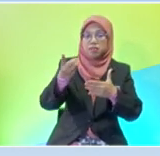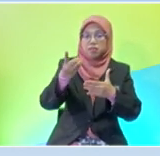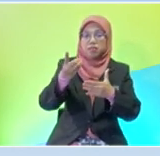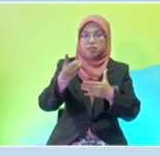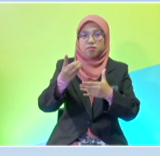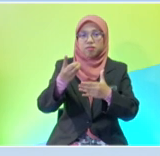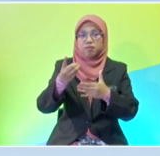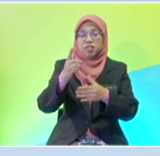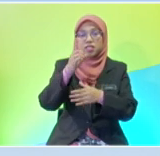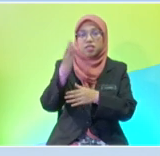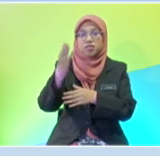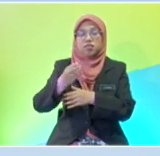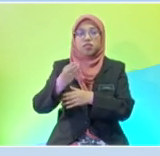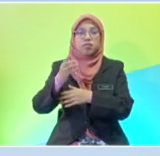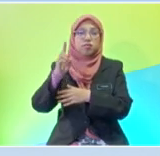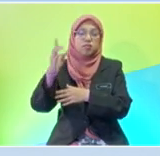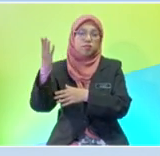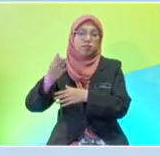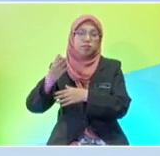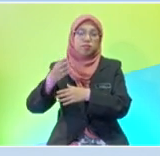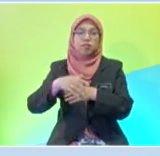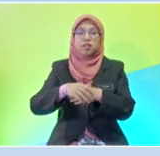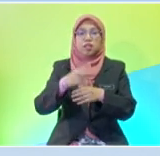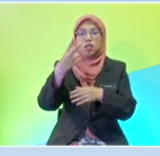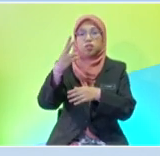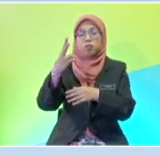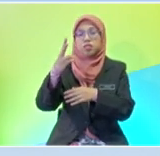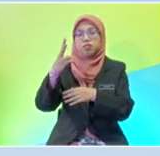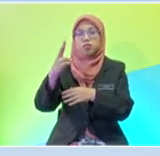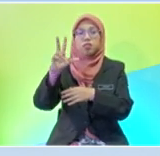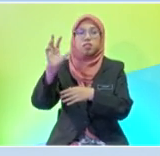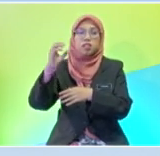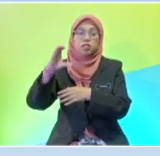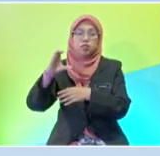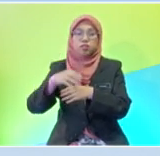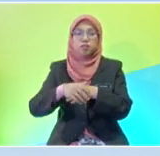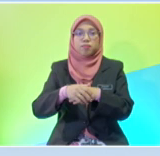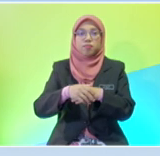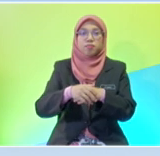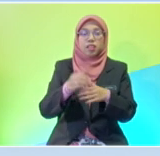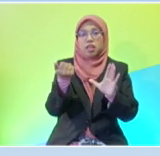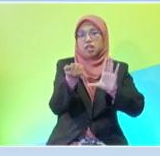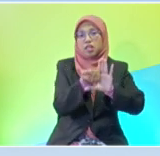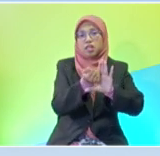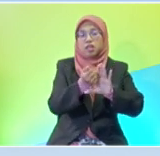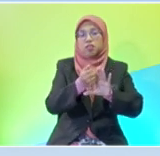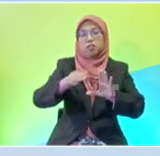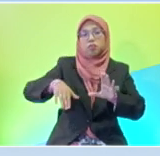1 Januari 2021 12.300 debit accountry me